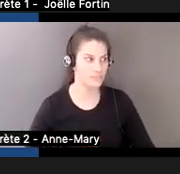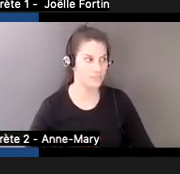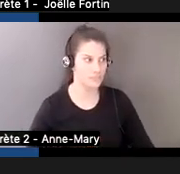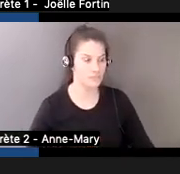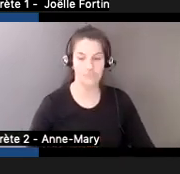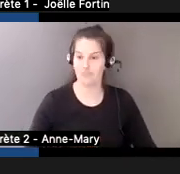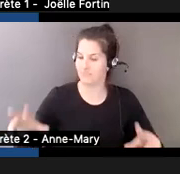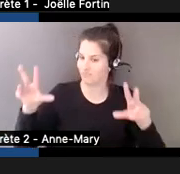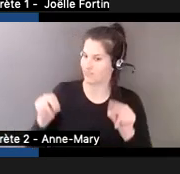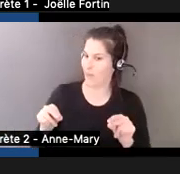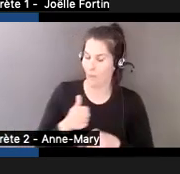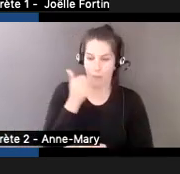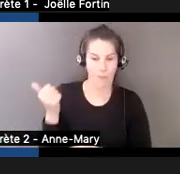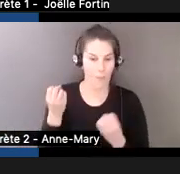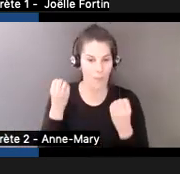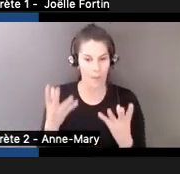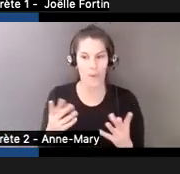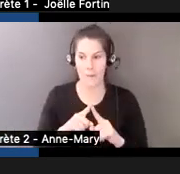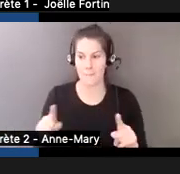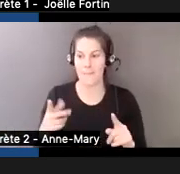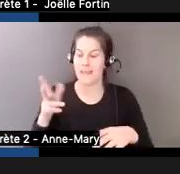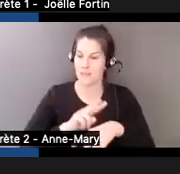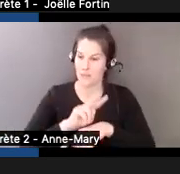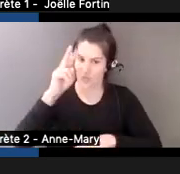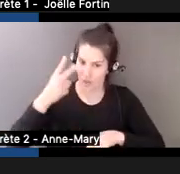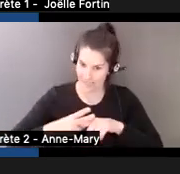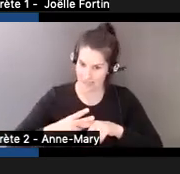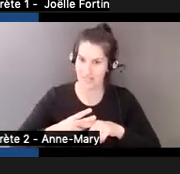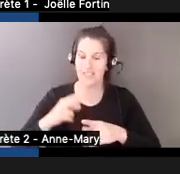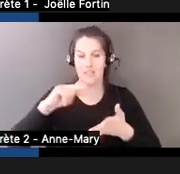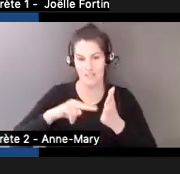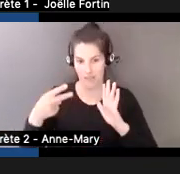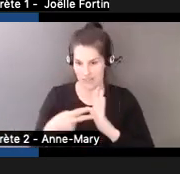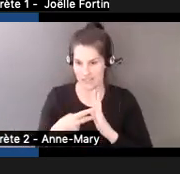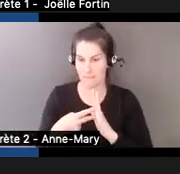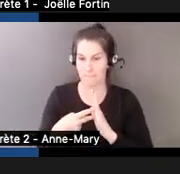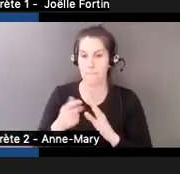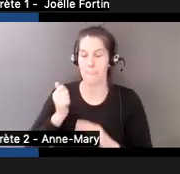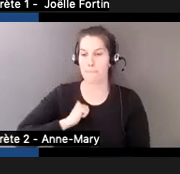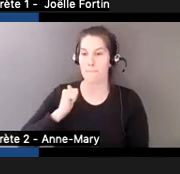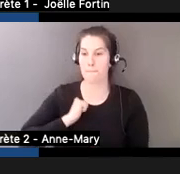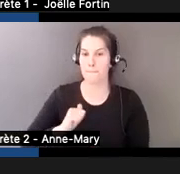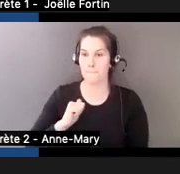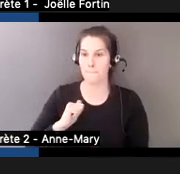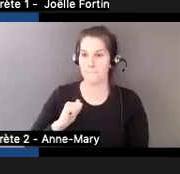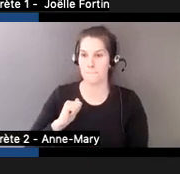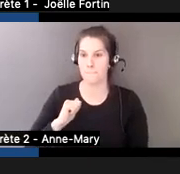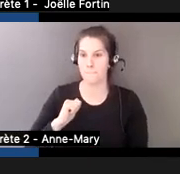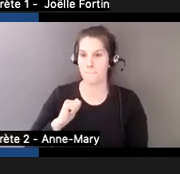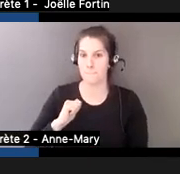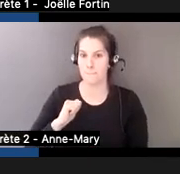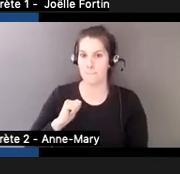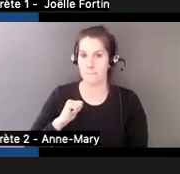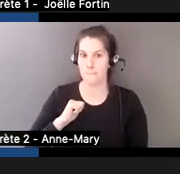Non, on n'en a pas, mais il est 14h28, on va juste essayer de fermer.